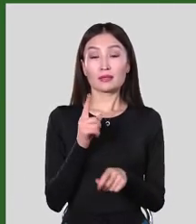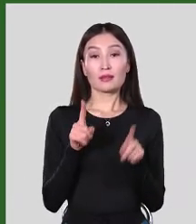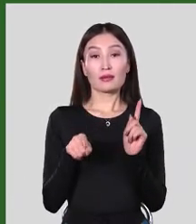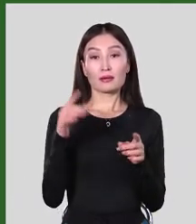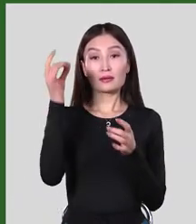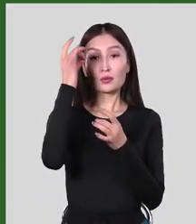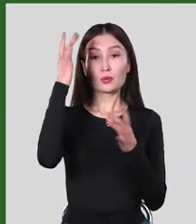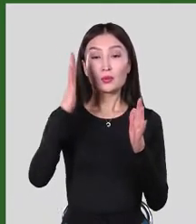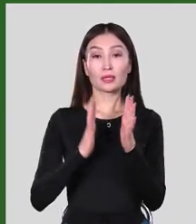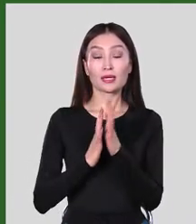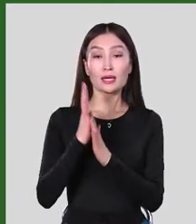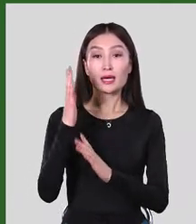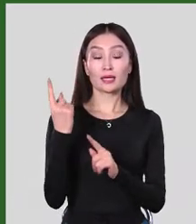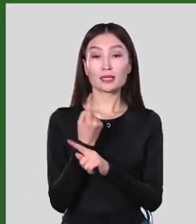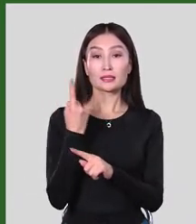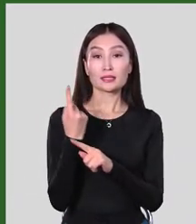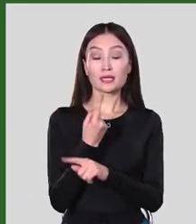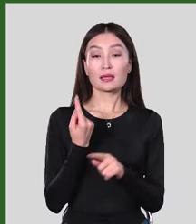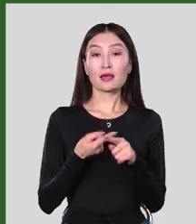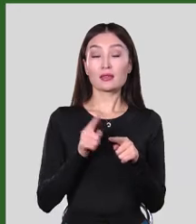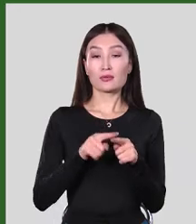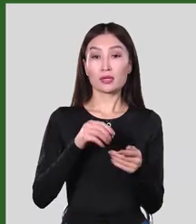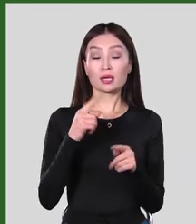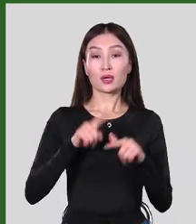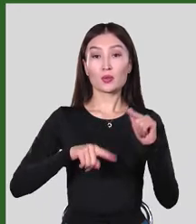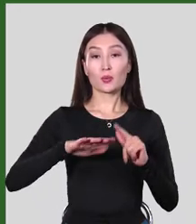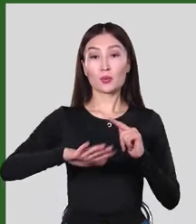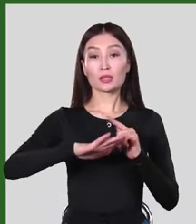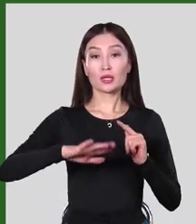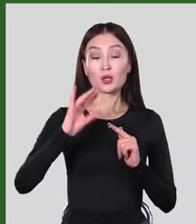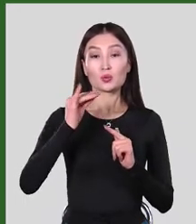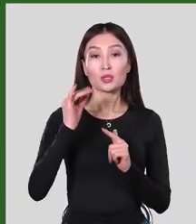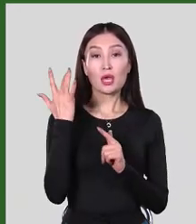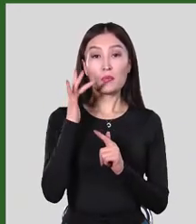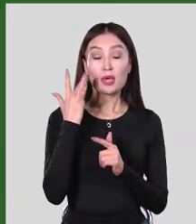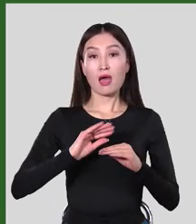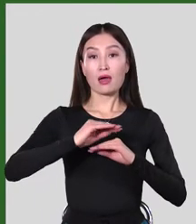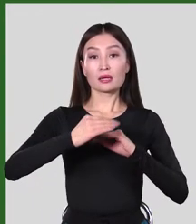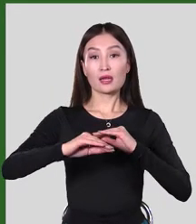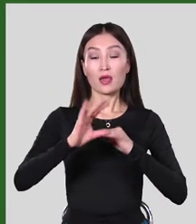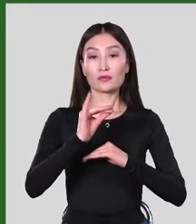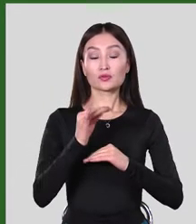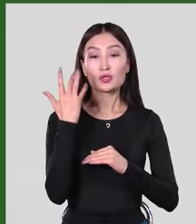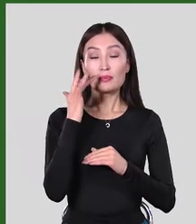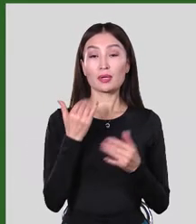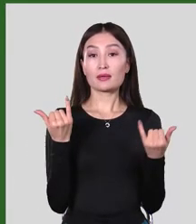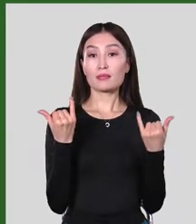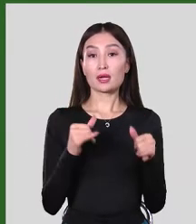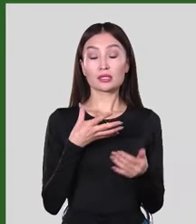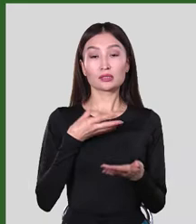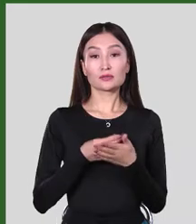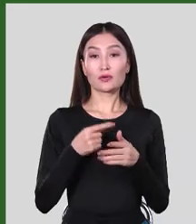некоторых культурных растений, родиной которых является Южная Америка. Рельеф Южной Америки поражает